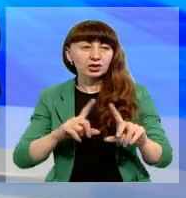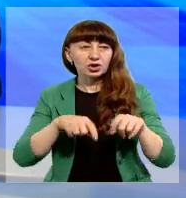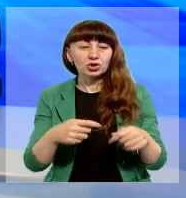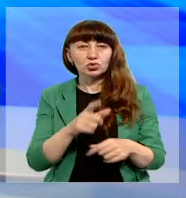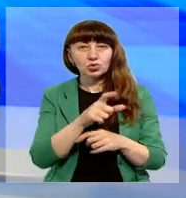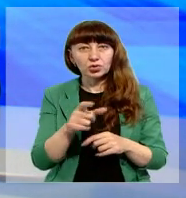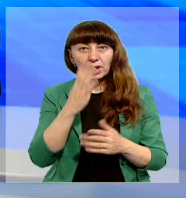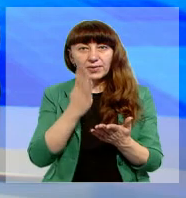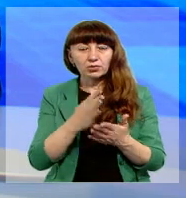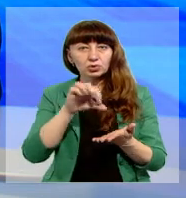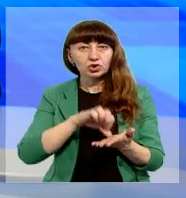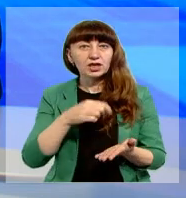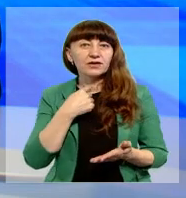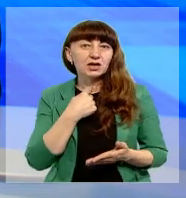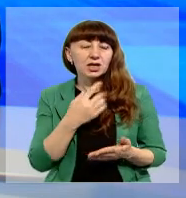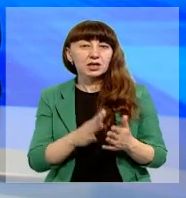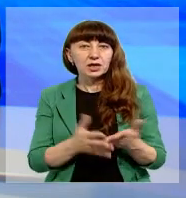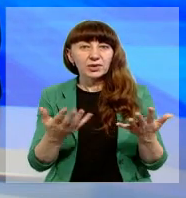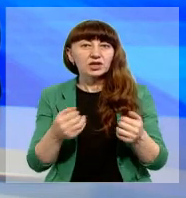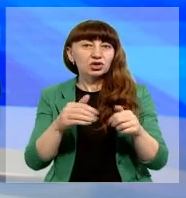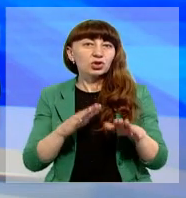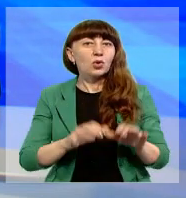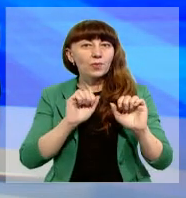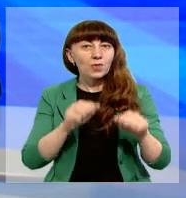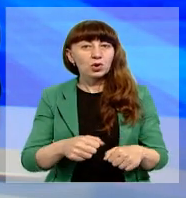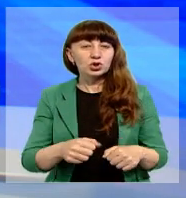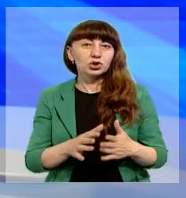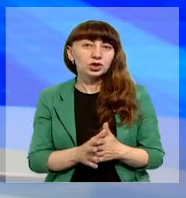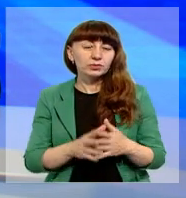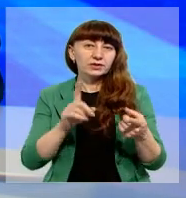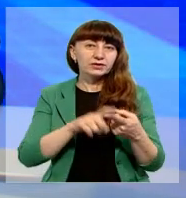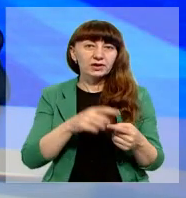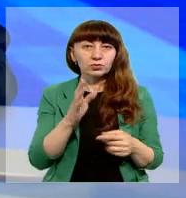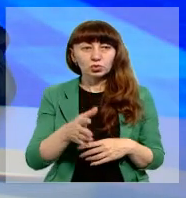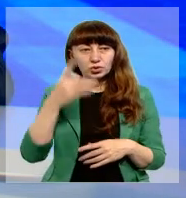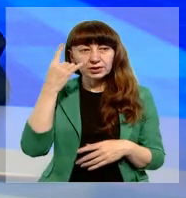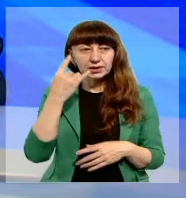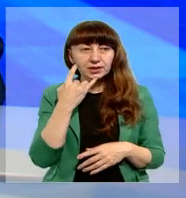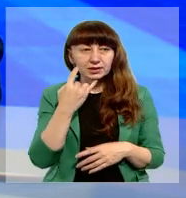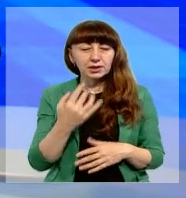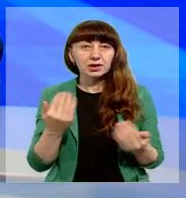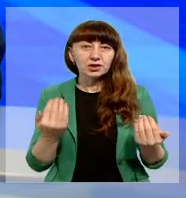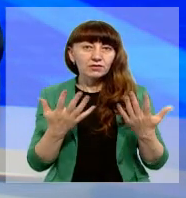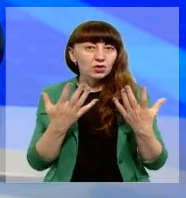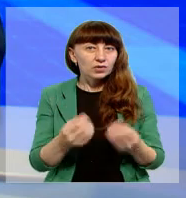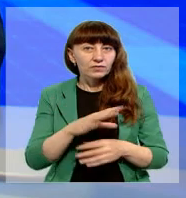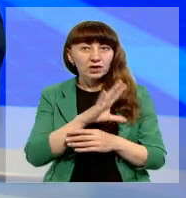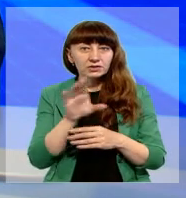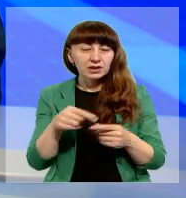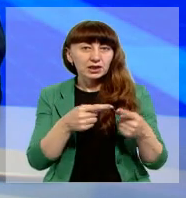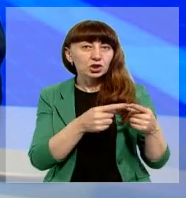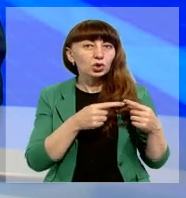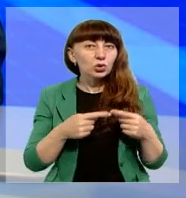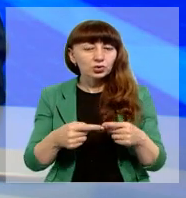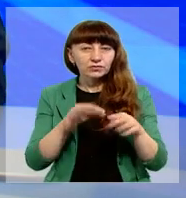гражданам напрямую участвовать в принятии решений, которые могут существенно повлиять на будущее страны. В настоящее время во всех